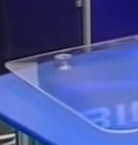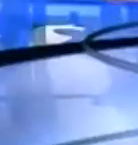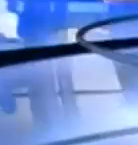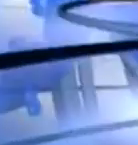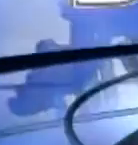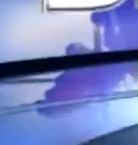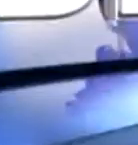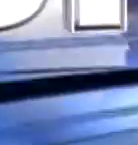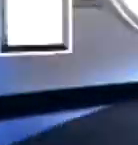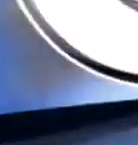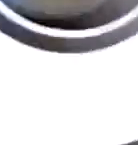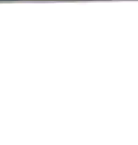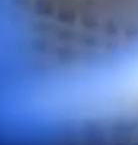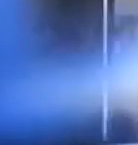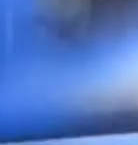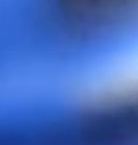подій.